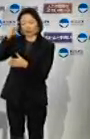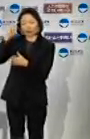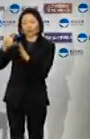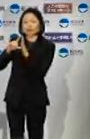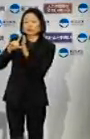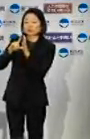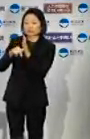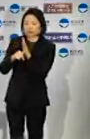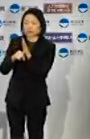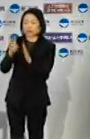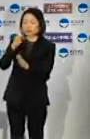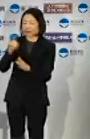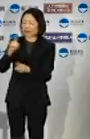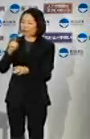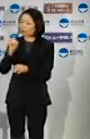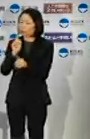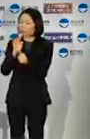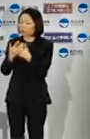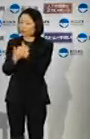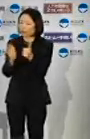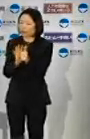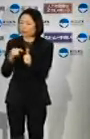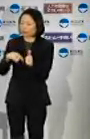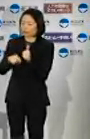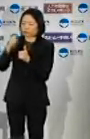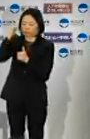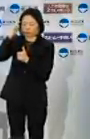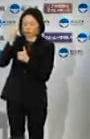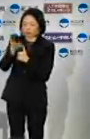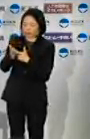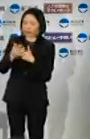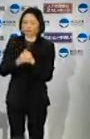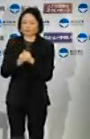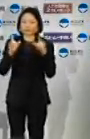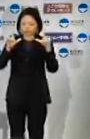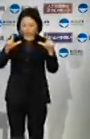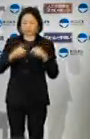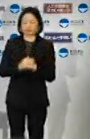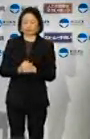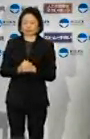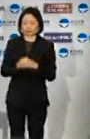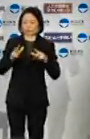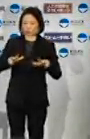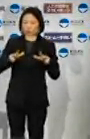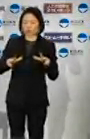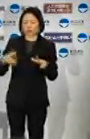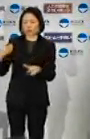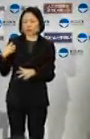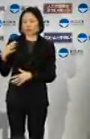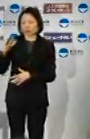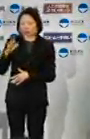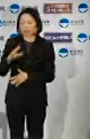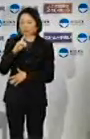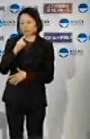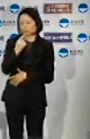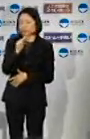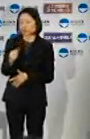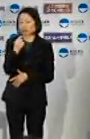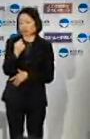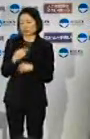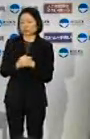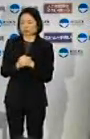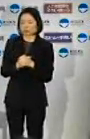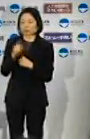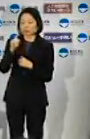関与はこうどう担保している か。ですから行政の責任があると言ってるではないですか。そしてまたその表れとして